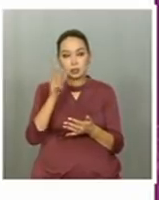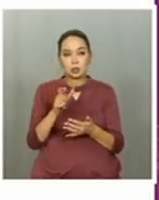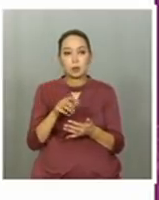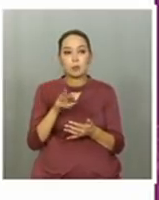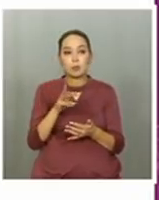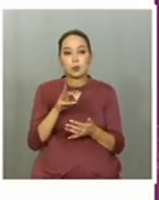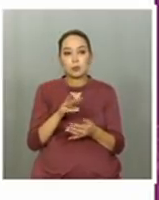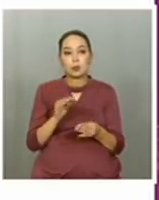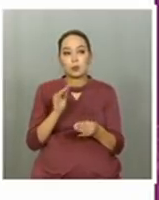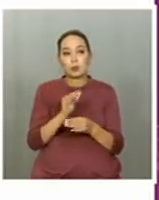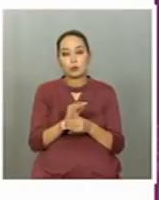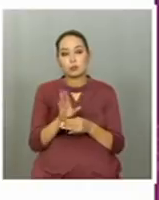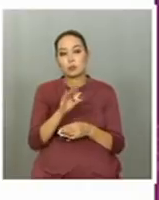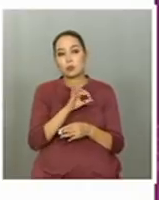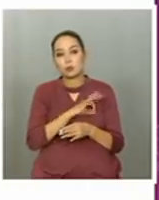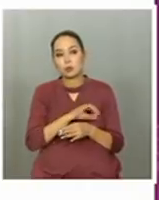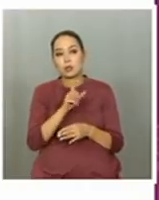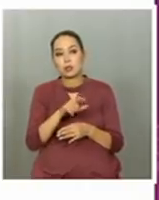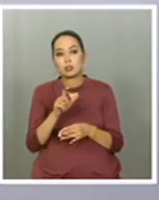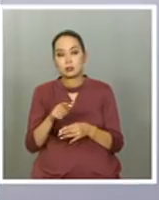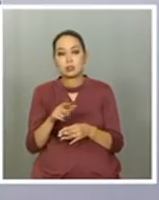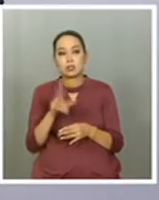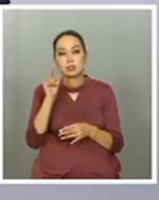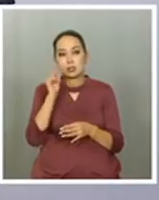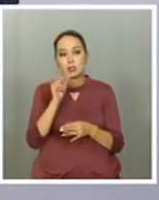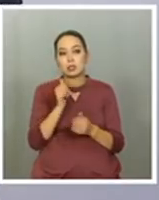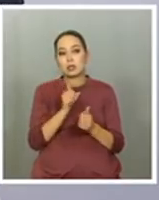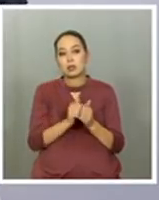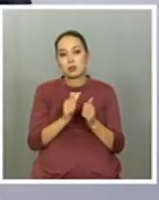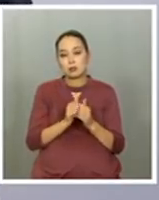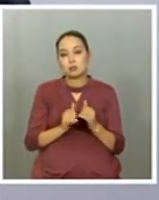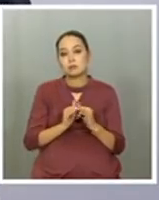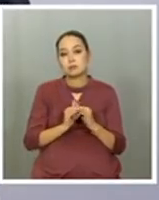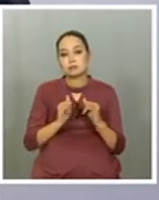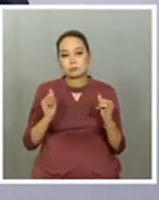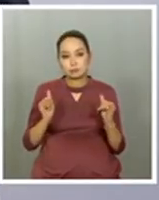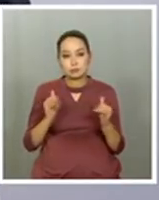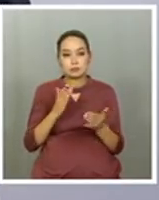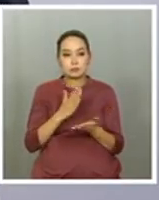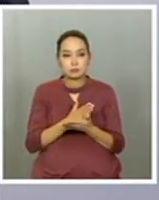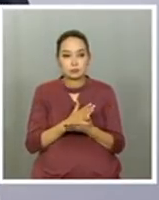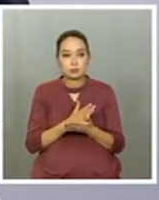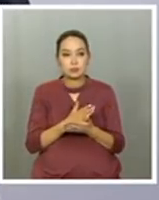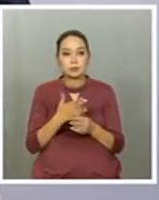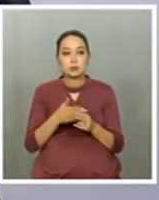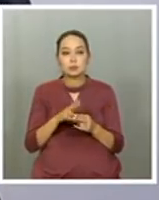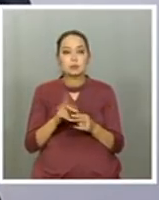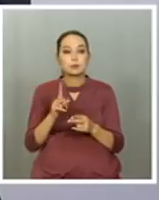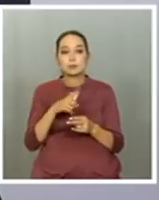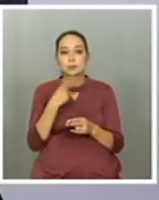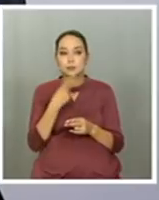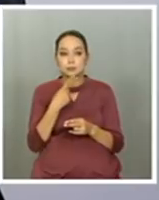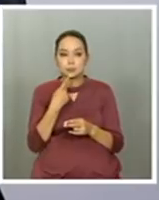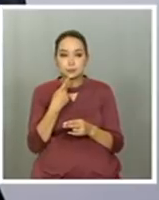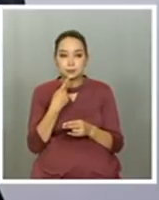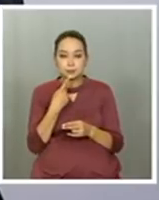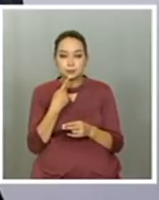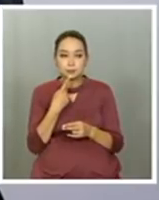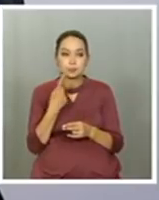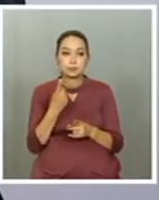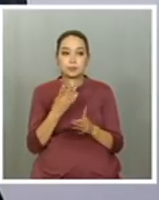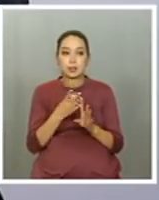мобильді қосымшаларды қолданатын адамдардың саны әрі қарайда өседі деп пайымдайды. Бұл нені білдіреді?